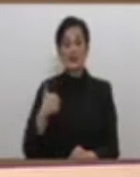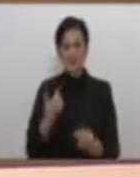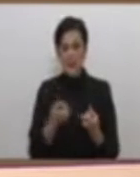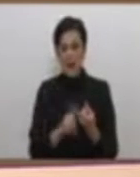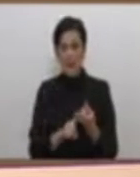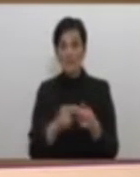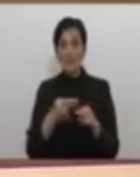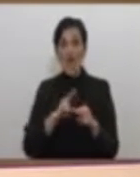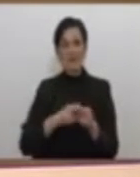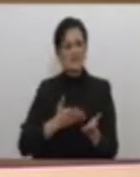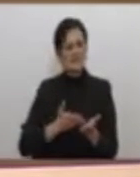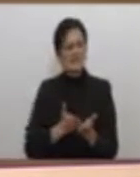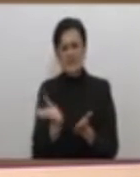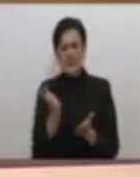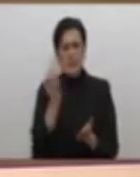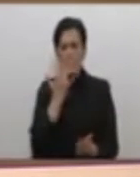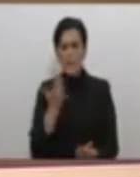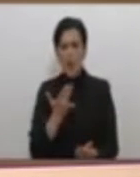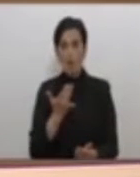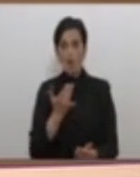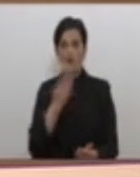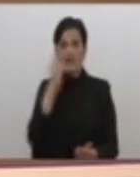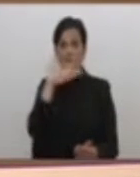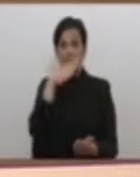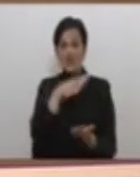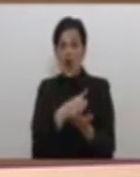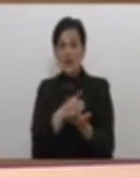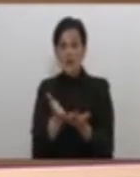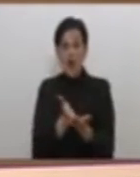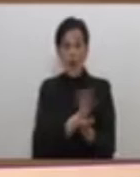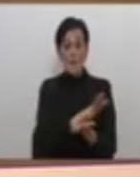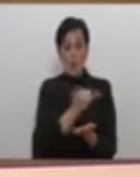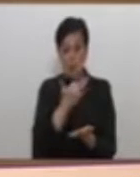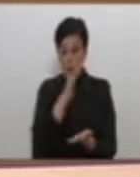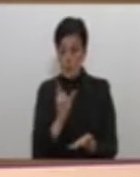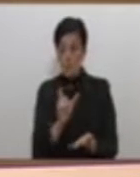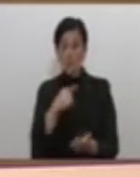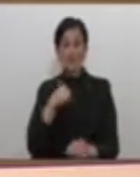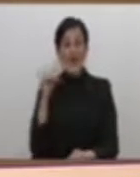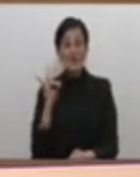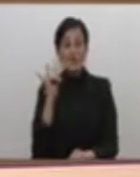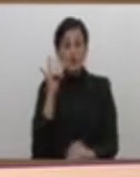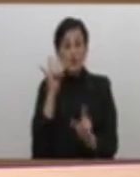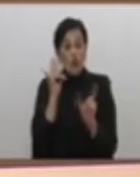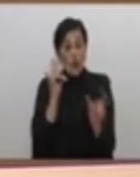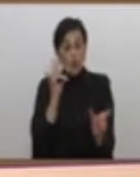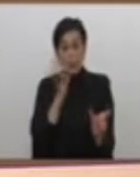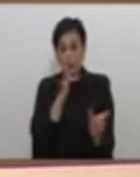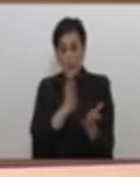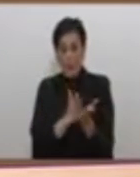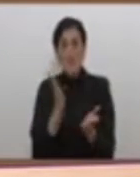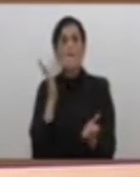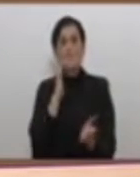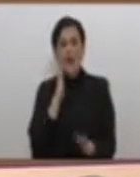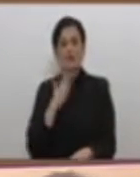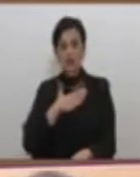ეს ცდება ყოველგვარ პოლიტიკას. წყალგამყოფი მომენტია, ჩვენ ვიმყოფებით ისტორიულ მომენტში, სადაც მართლაც